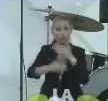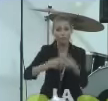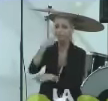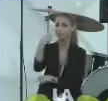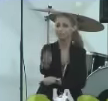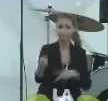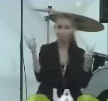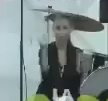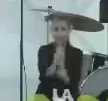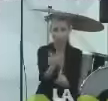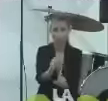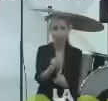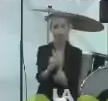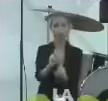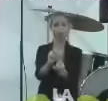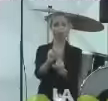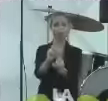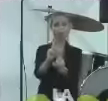non è vero.